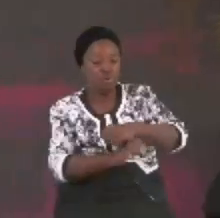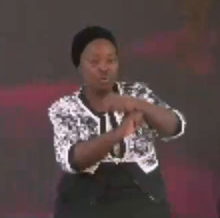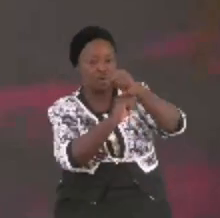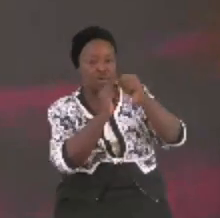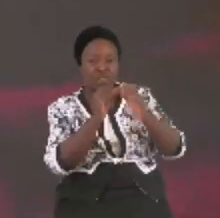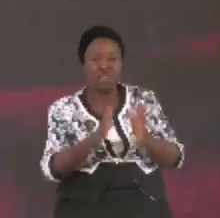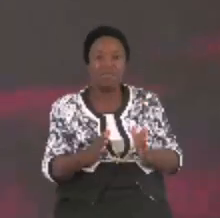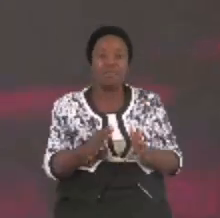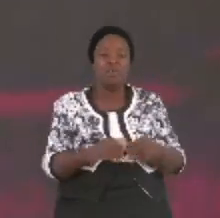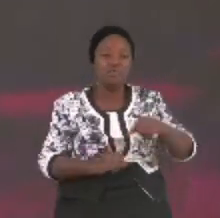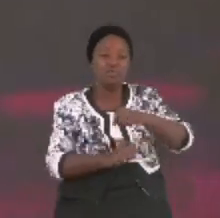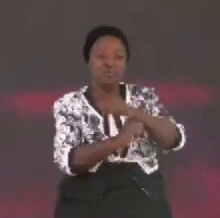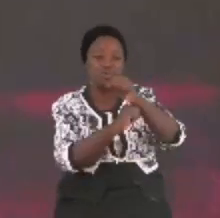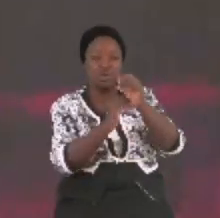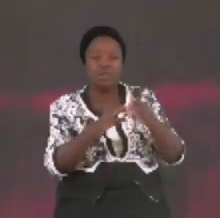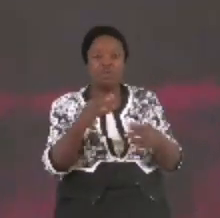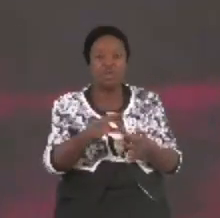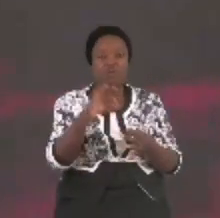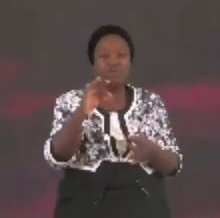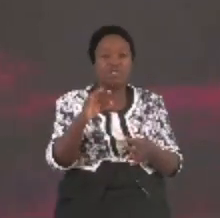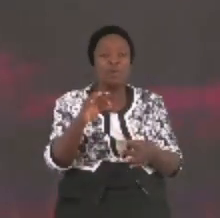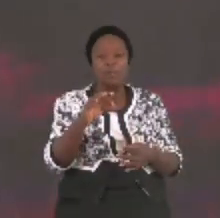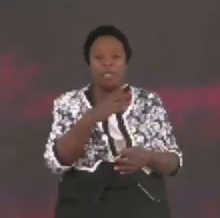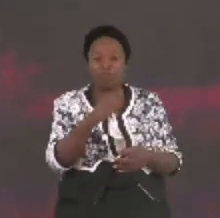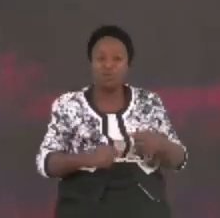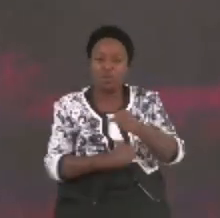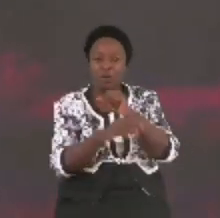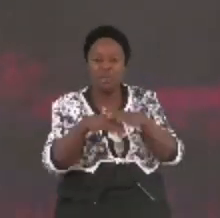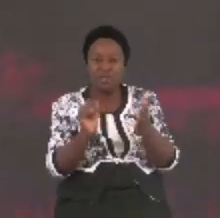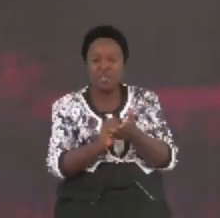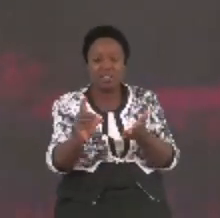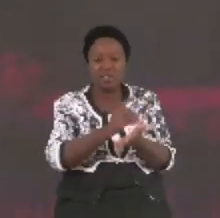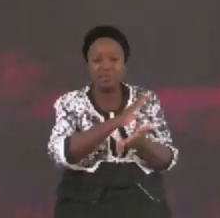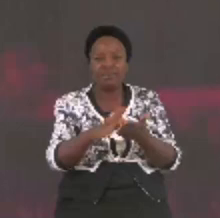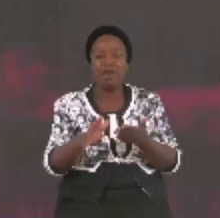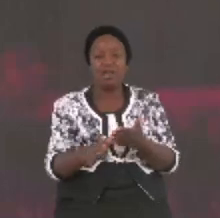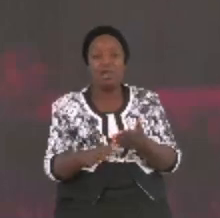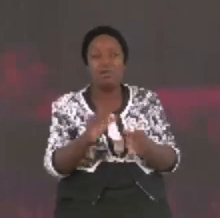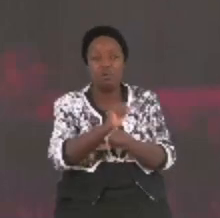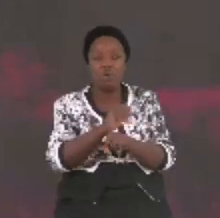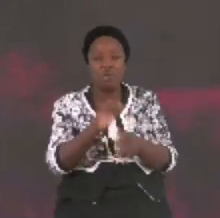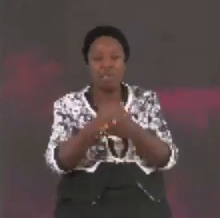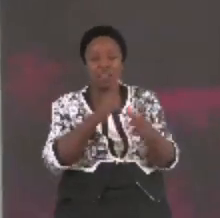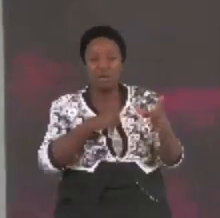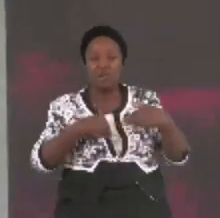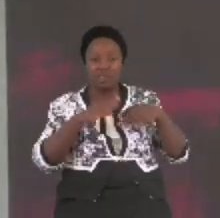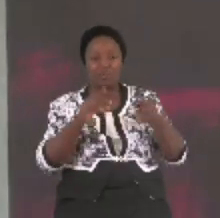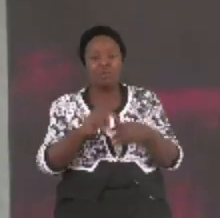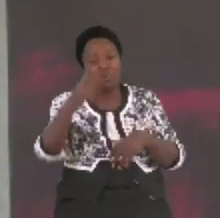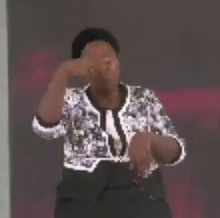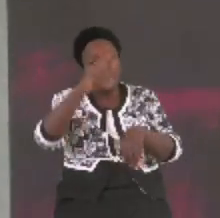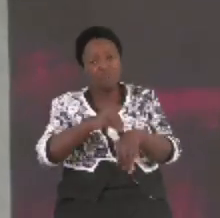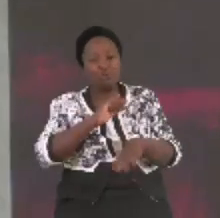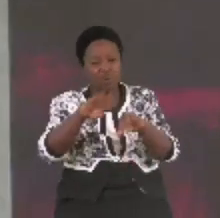C'est l'esprit qui soutient. Il vous soutient dans le devoir divin que Dieu vous a confié. La sagesse